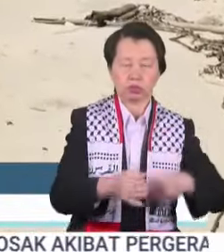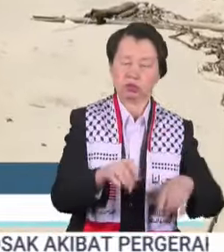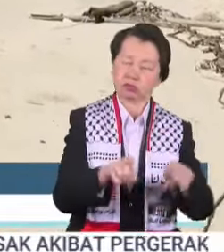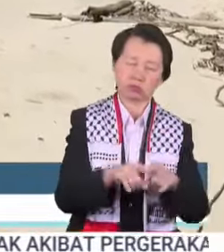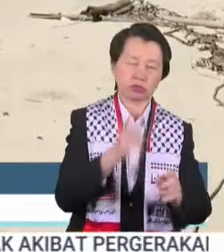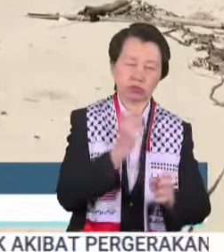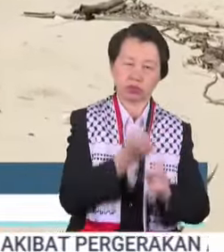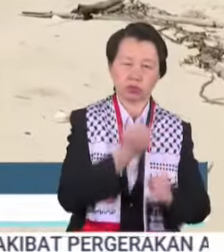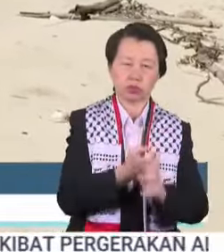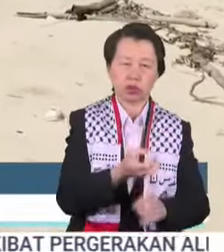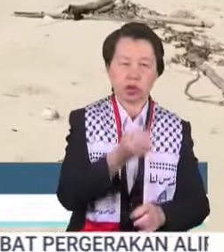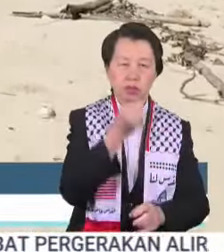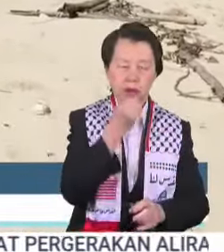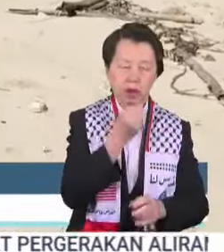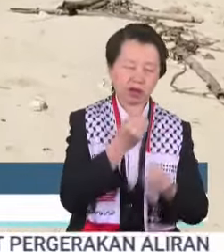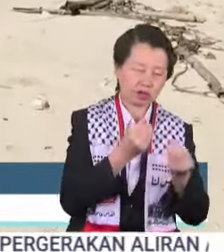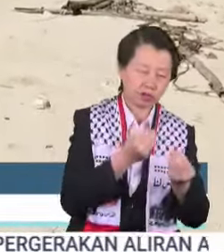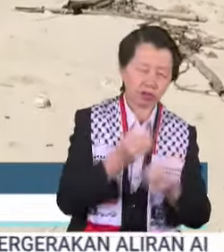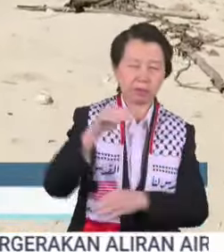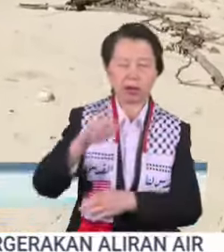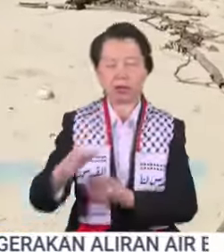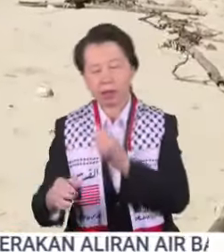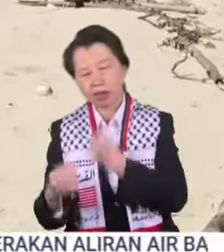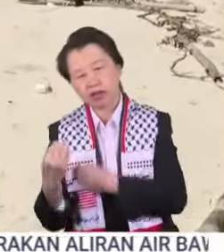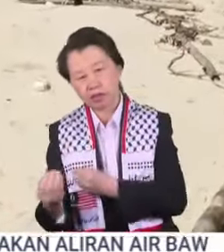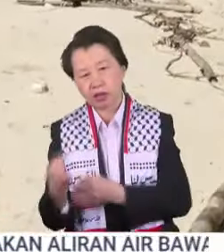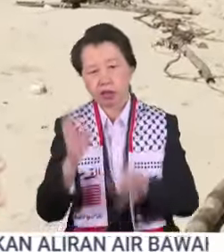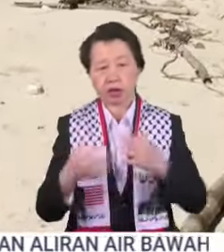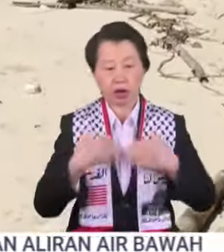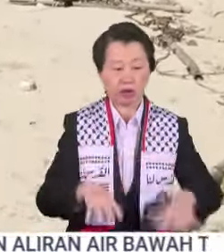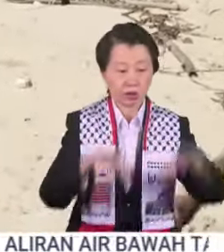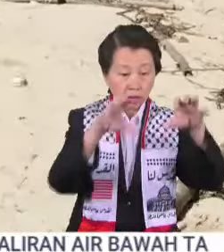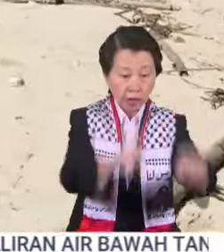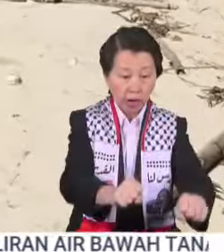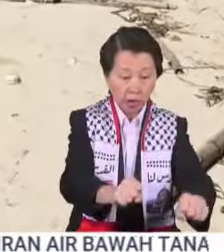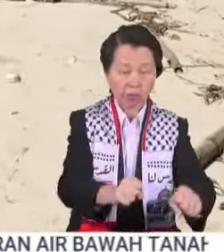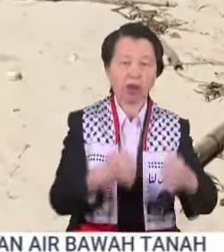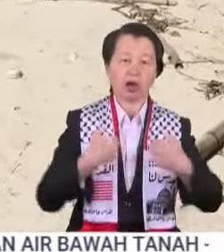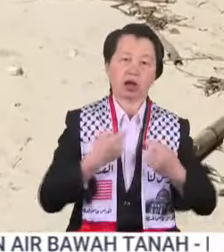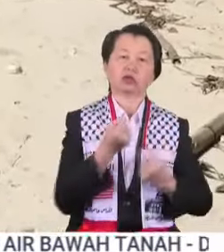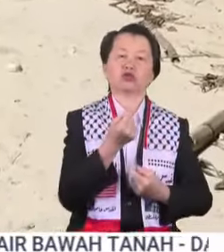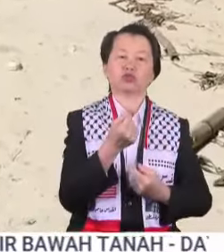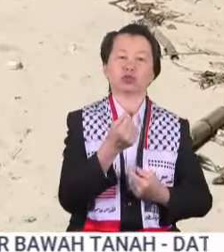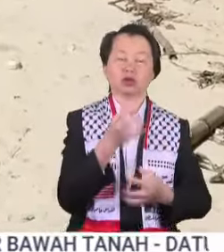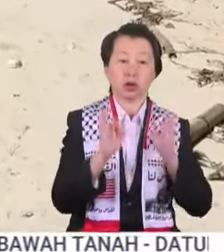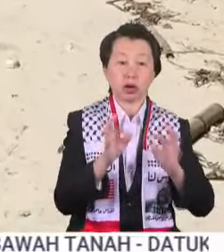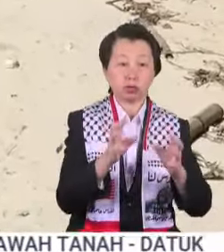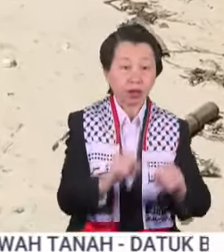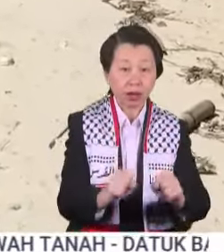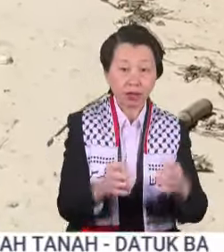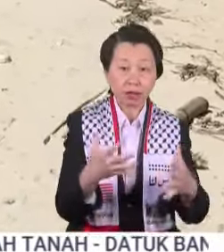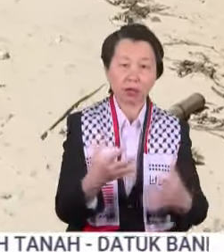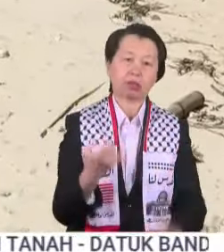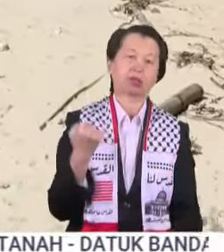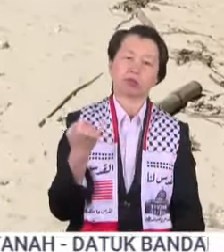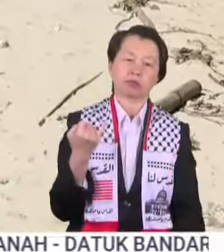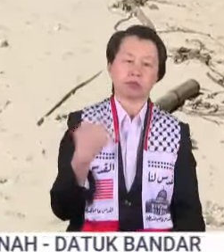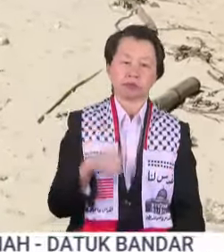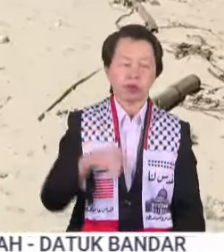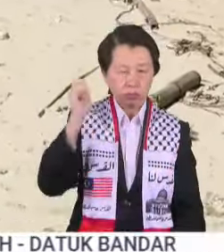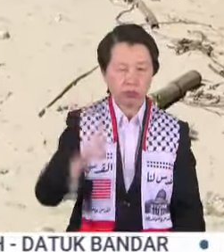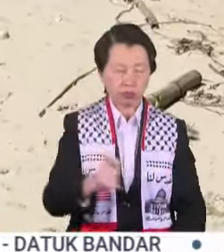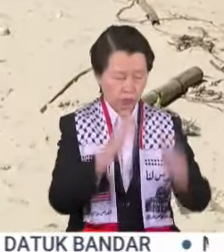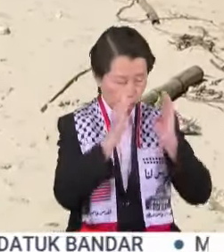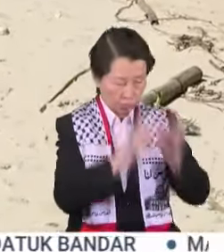makan pagi, kais petang makan petang. Jika ada tangkapan, adalah hasilnya. Justru kebajikan mereka perlu sentiasa